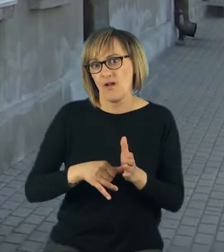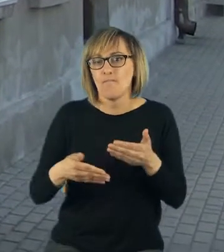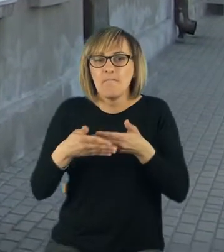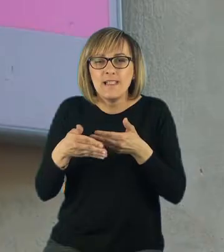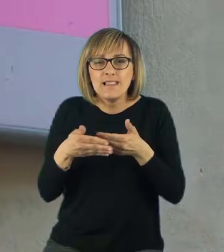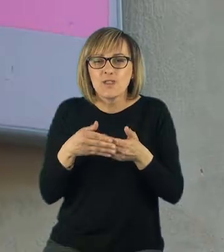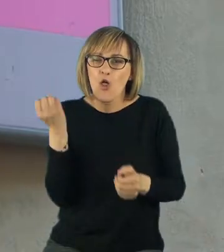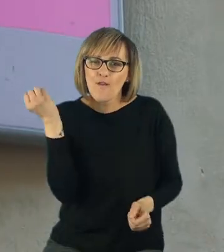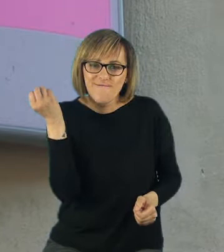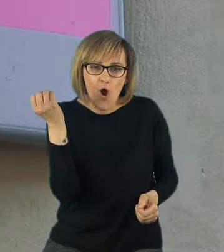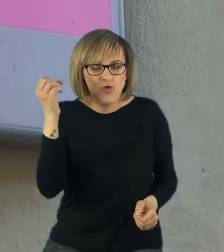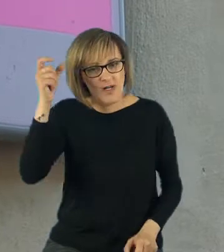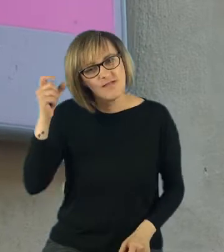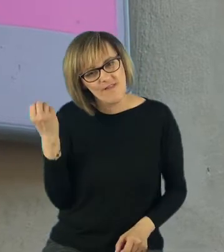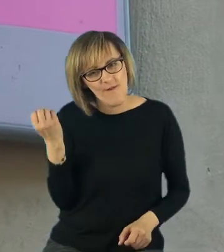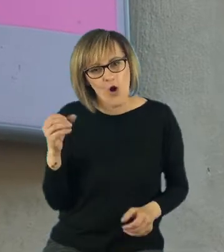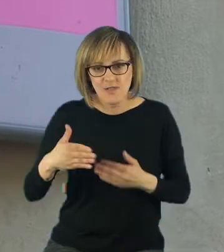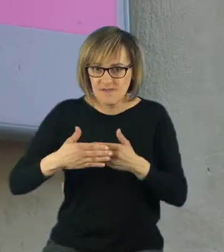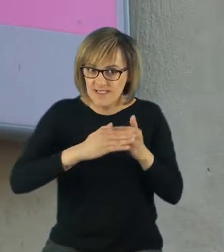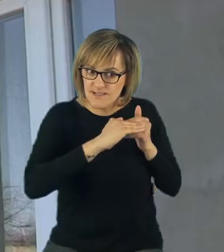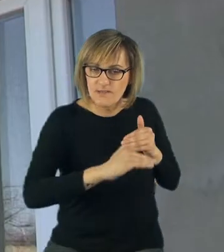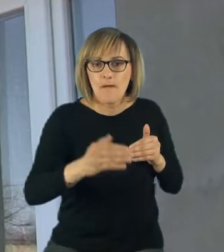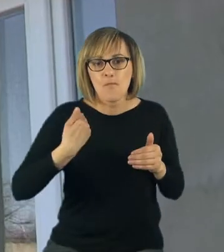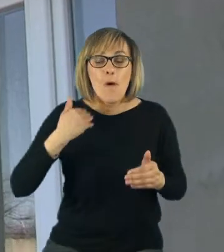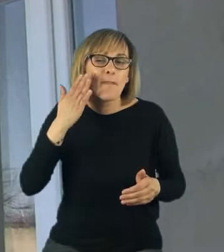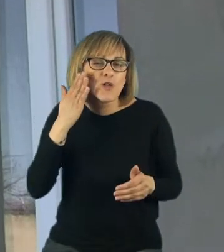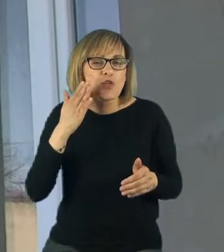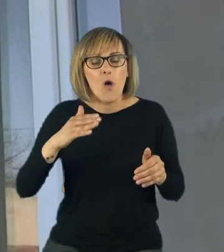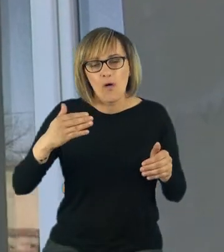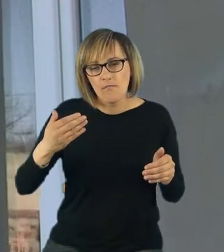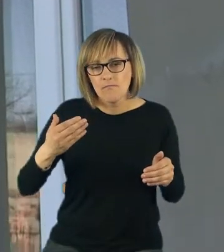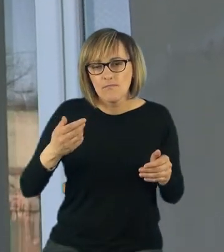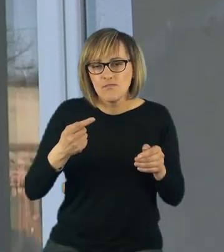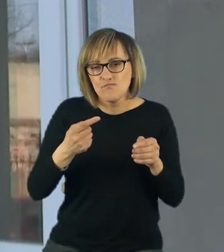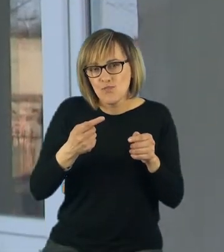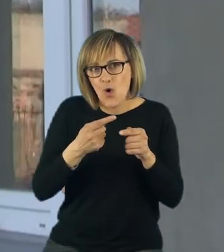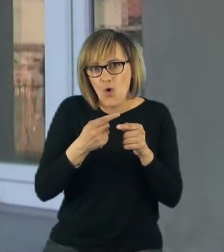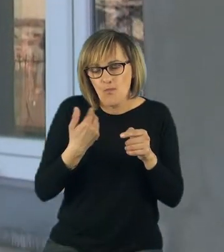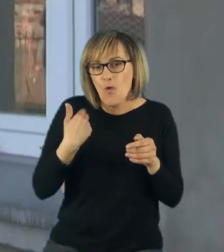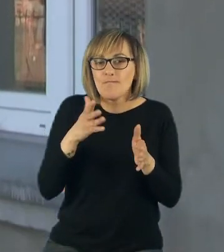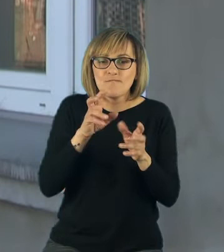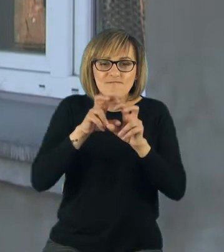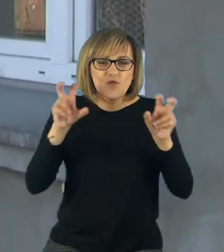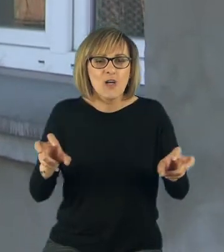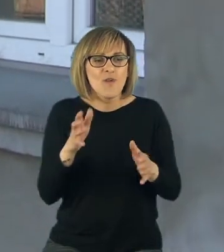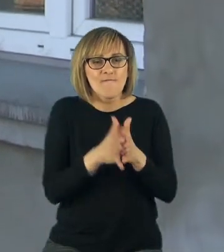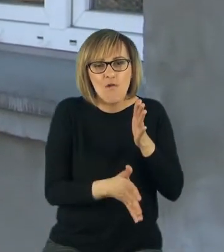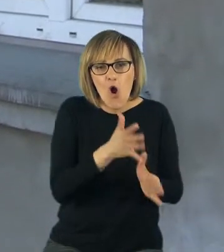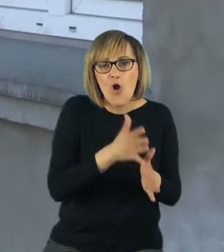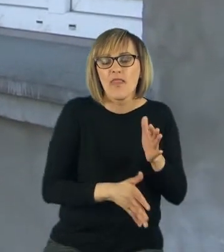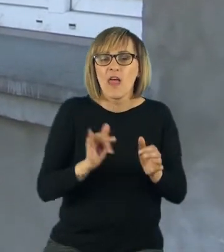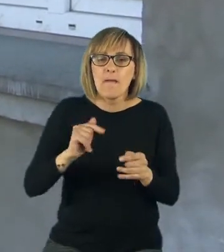pobliżu dworca kolejowego, w której zamieszkiwała w czasie wojny i krótko po wojnie również rodzina